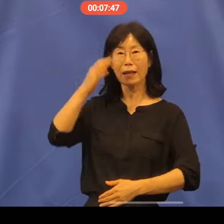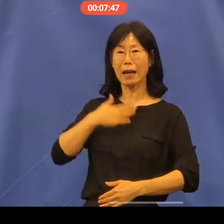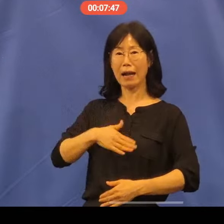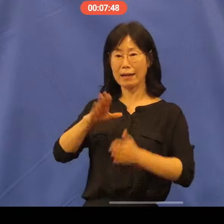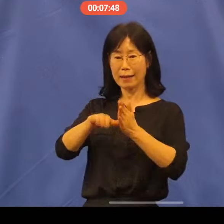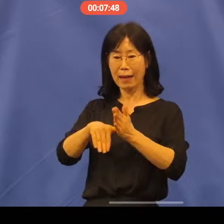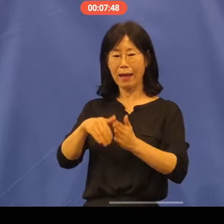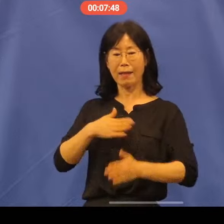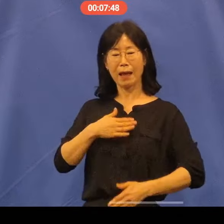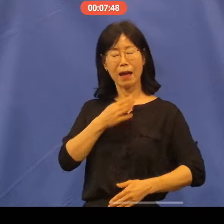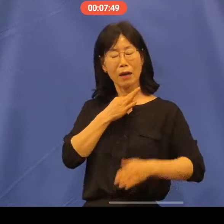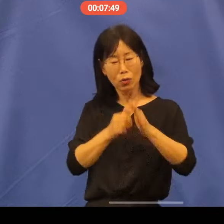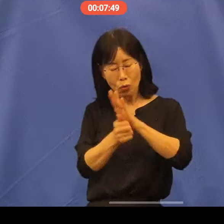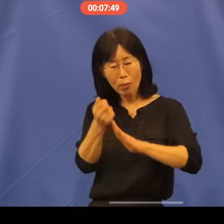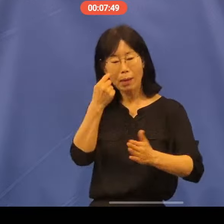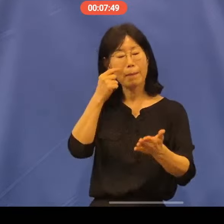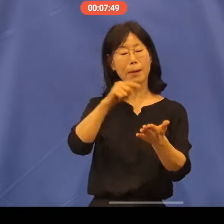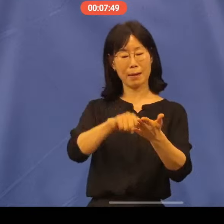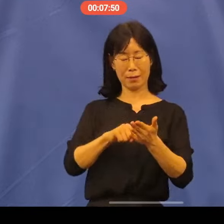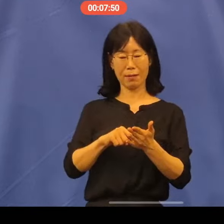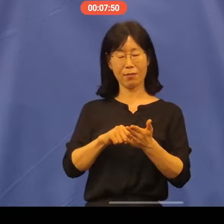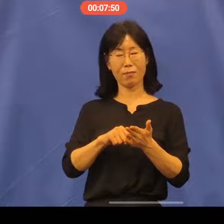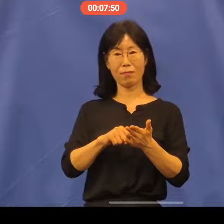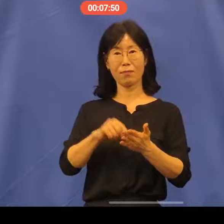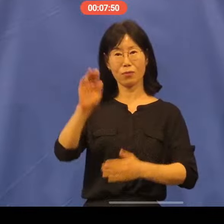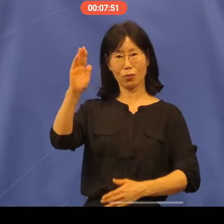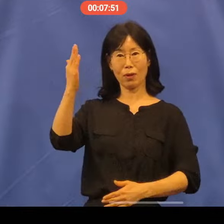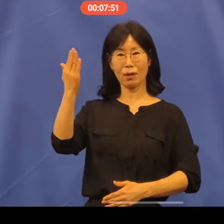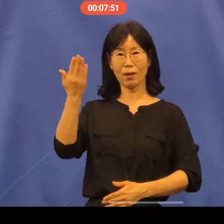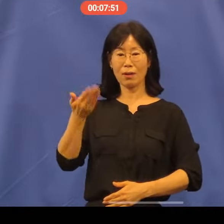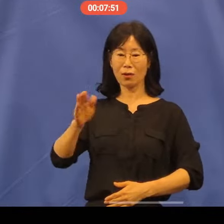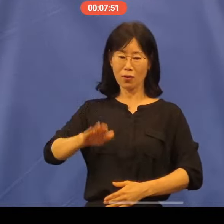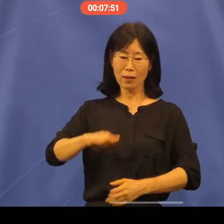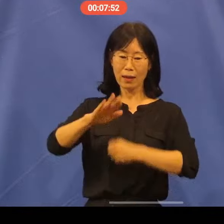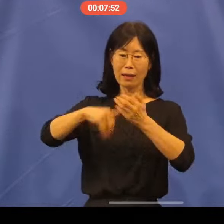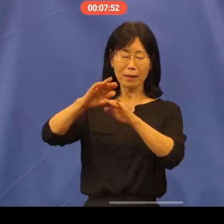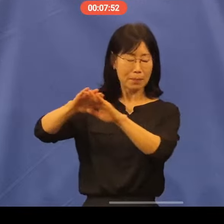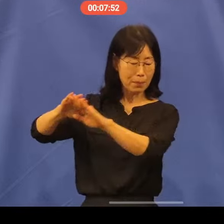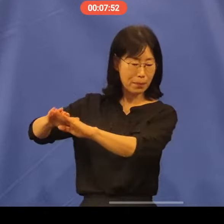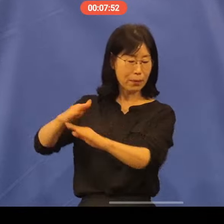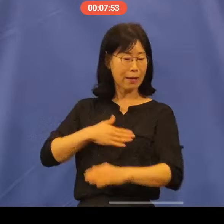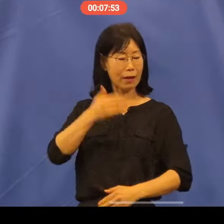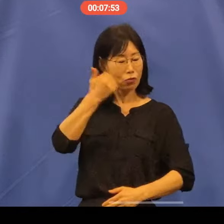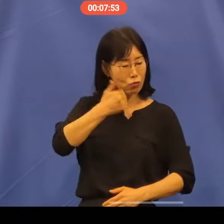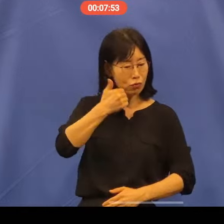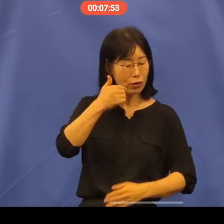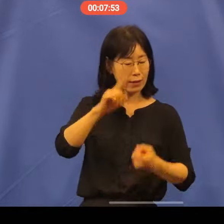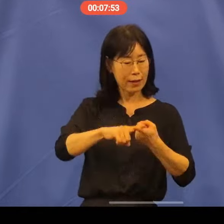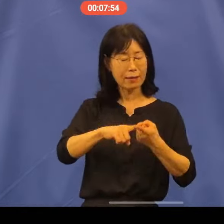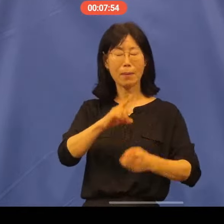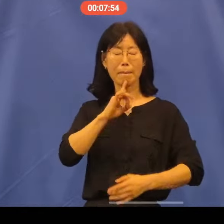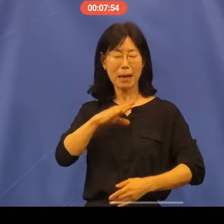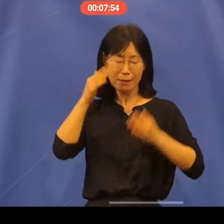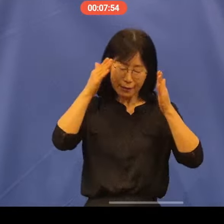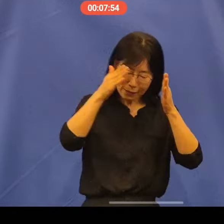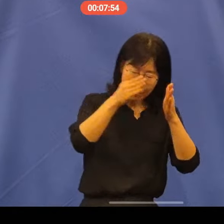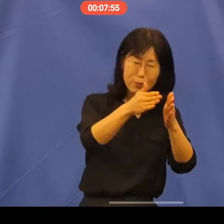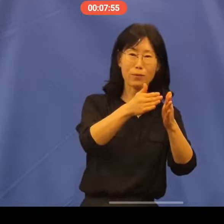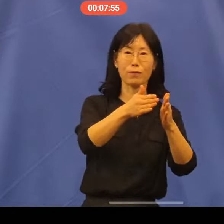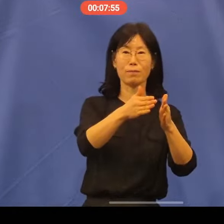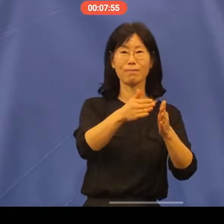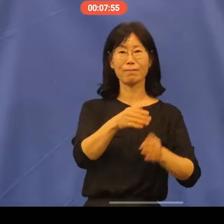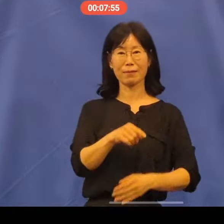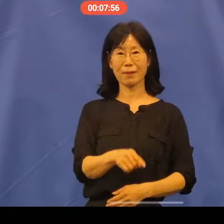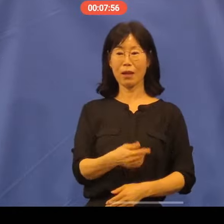누구냐. 근데 우리는 끊임없이 인간이 누구인가, 내가 누구인가에 대해서 끊임없이 집중을 하는 거죠. 여러분